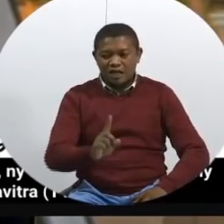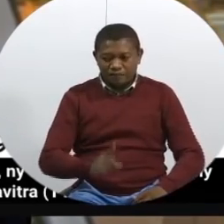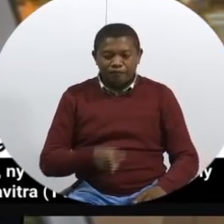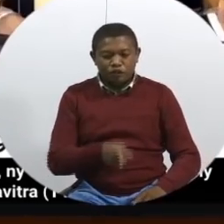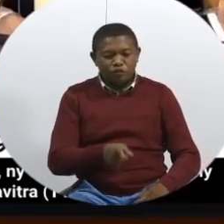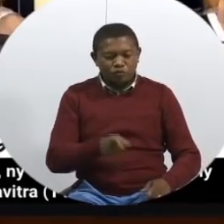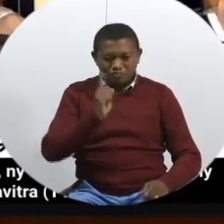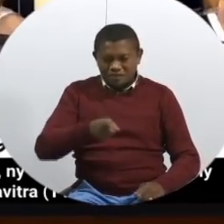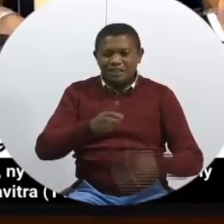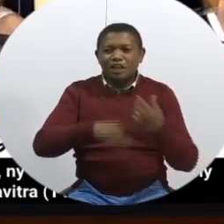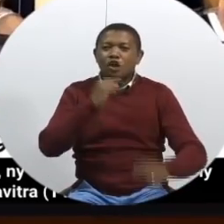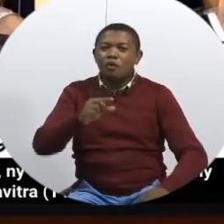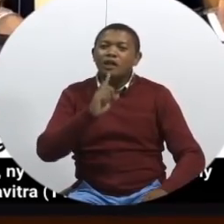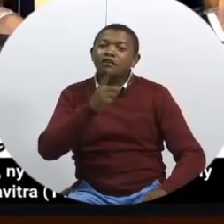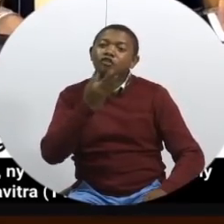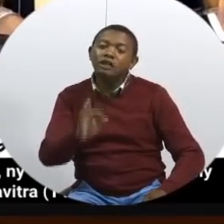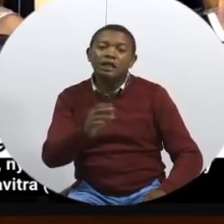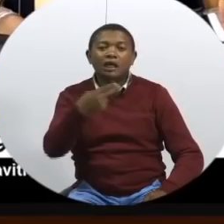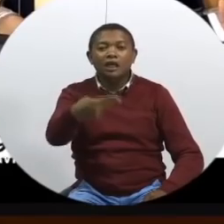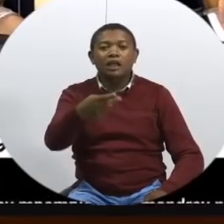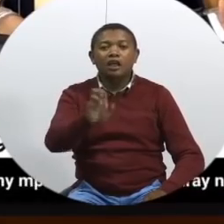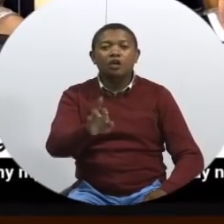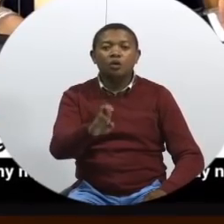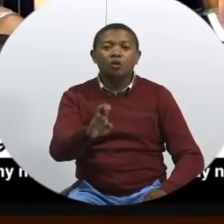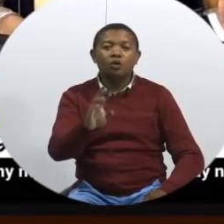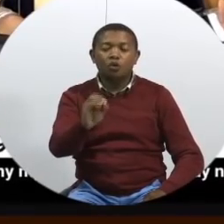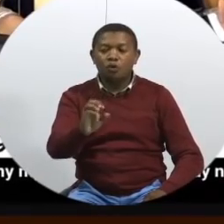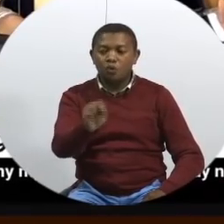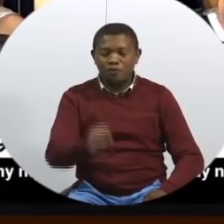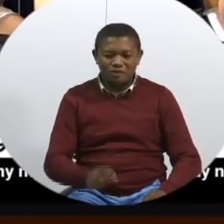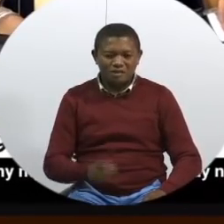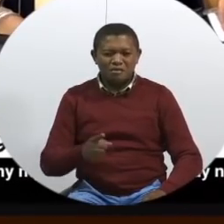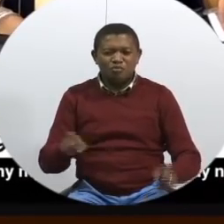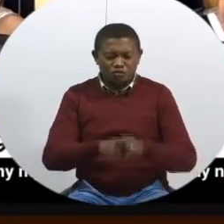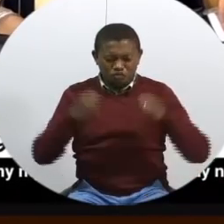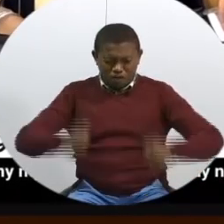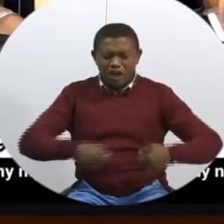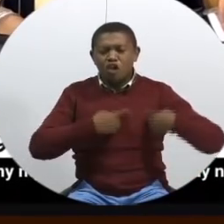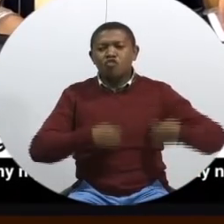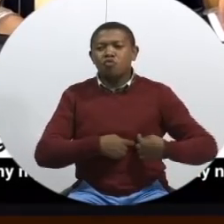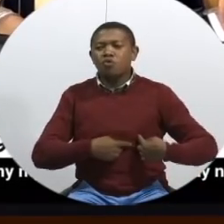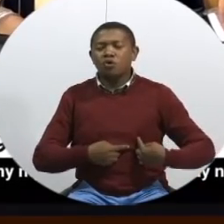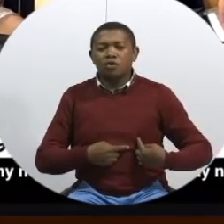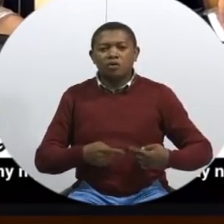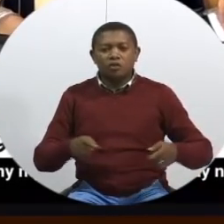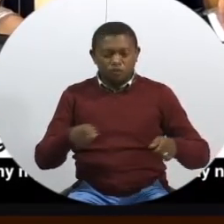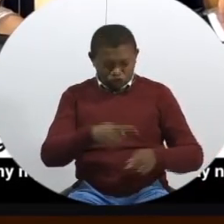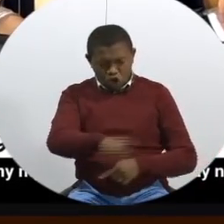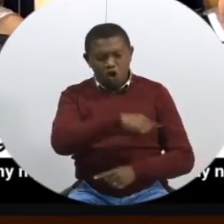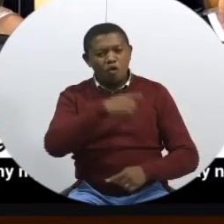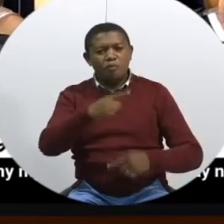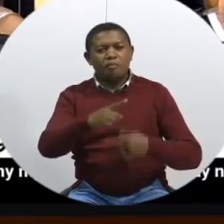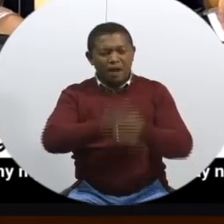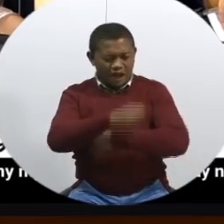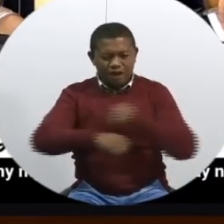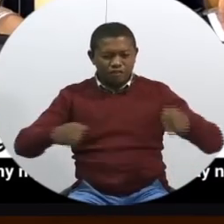atao hoe héros, misy foana ny atao hoe mahery fo, misy foana ny atao hoe anavitra an'ilay